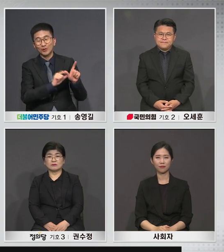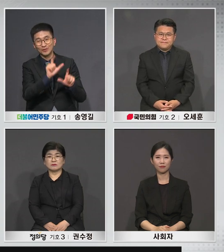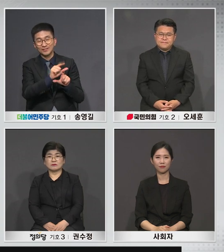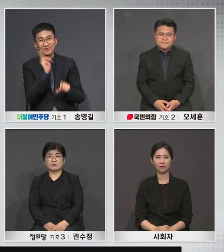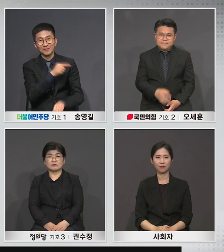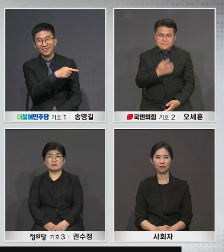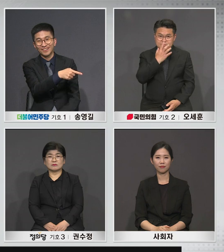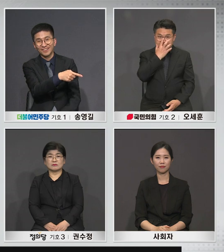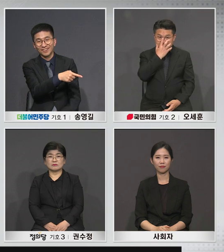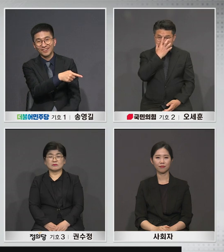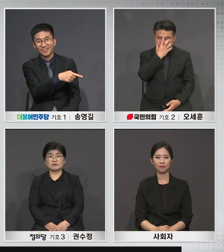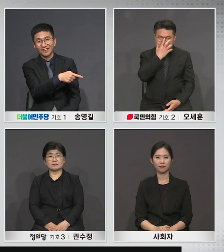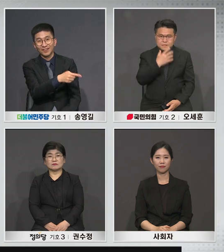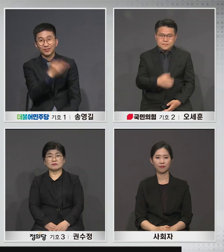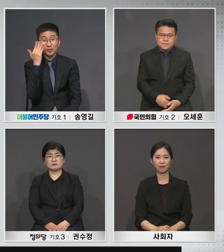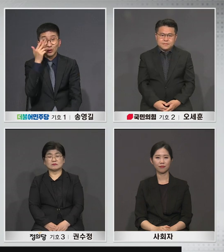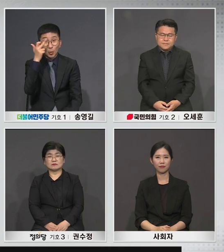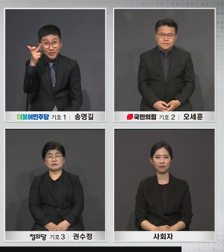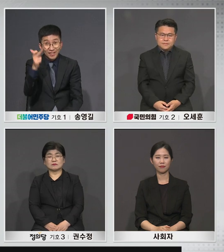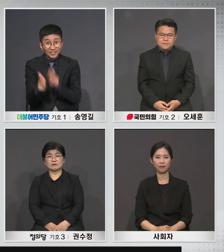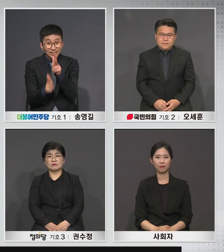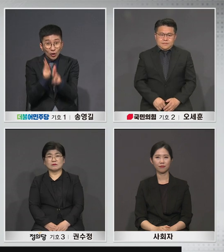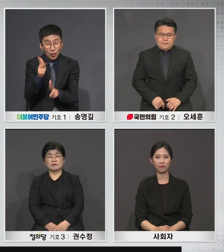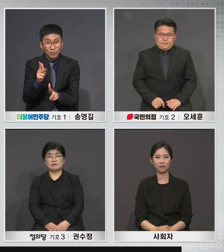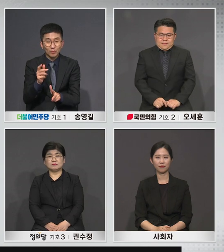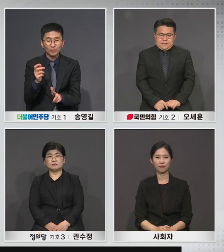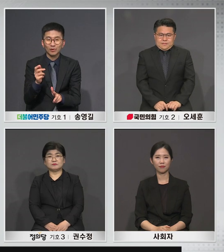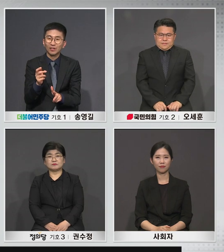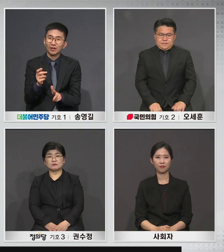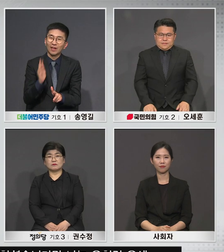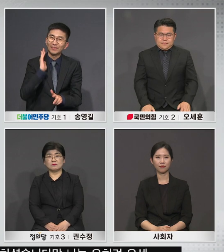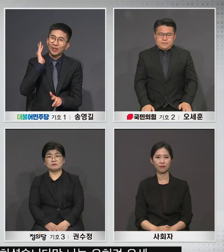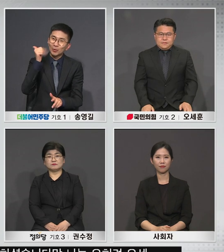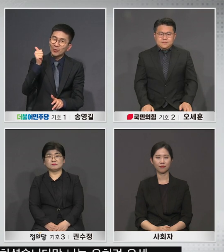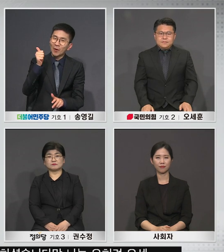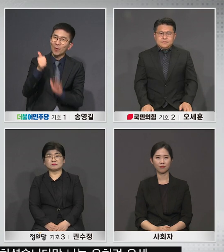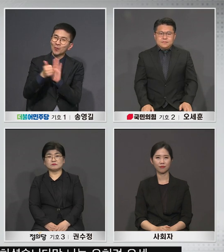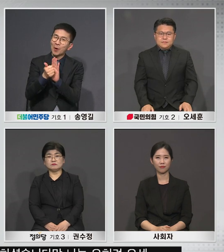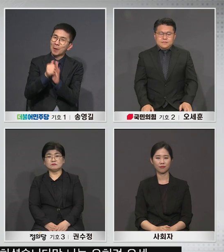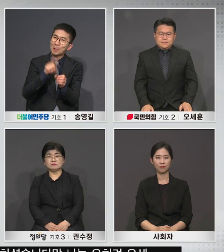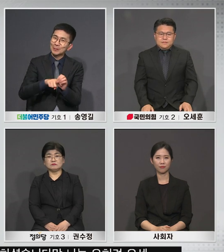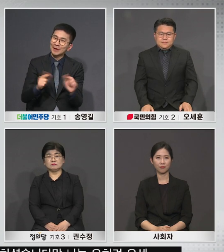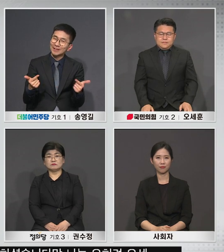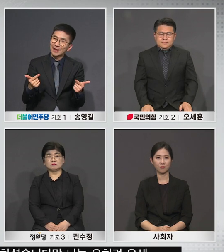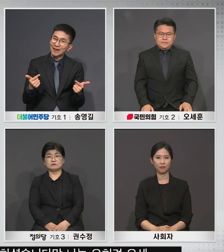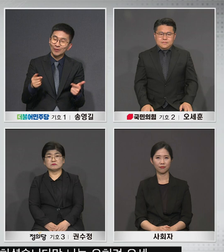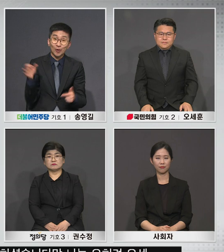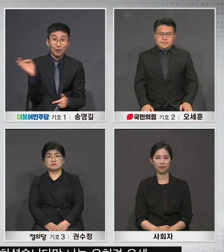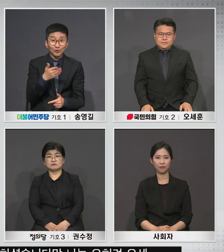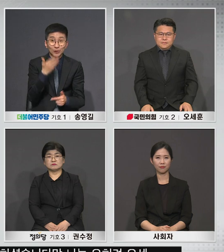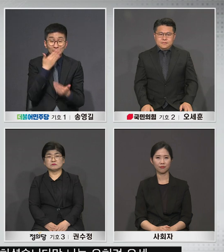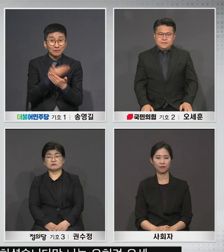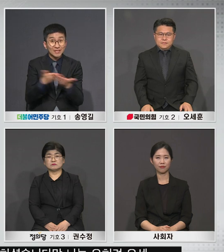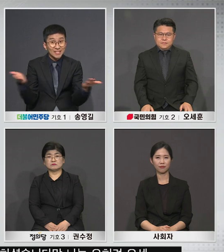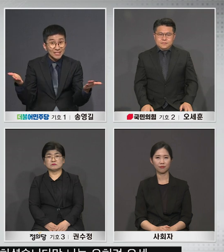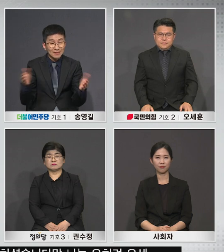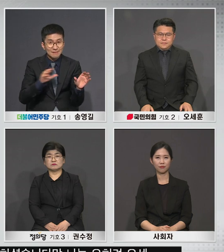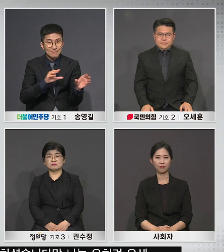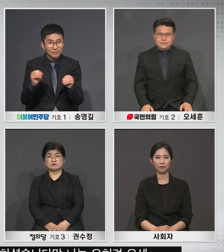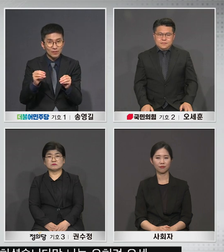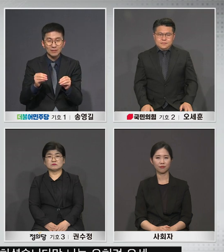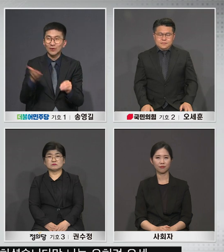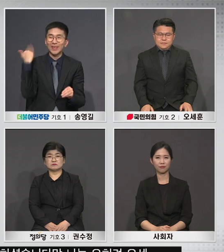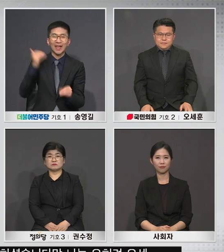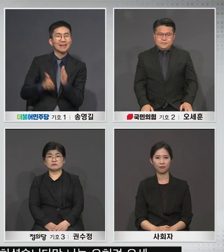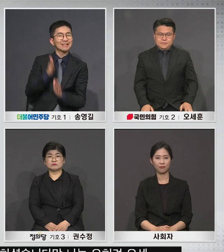예를 들어서 지난번 용산 프로젝트도 너무 대권 프로젝트가 아니었는가 싶고요. 무상급식을 그만두는 것을 가지고 시장직을